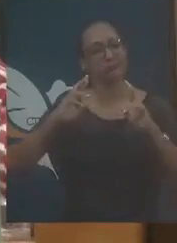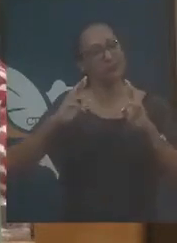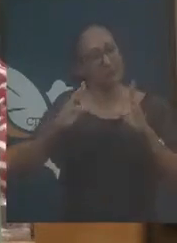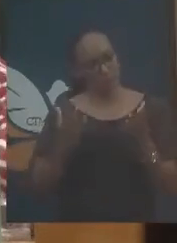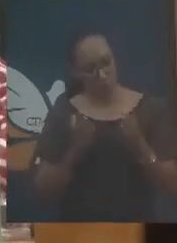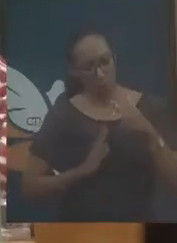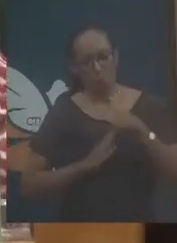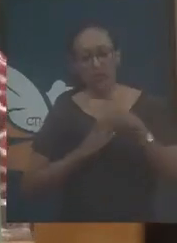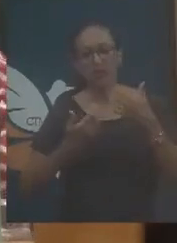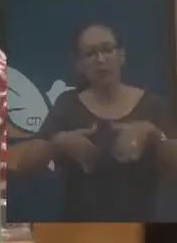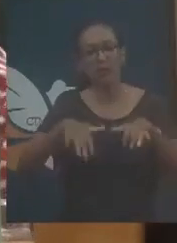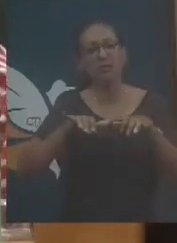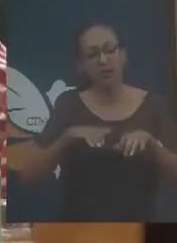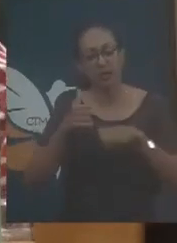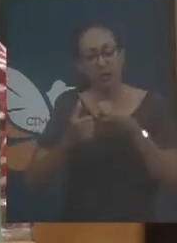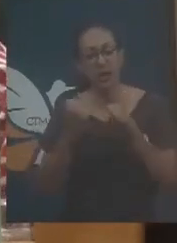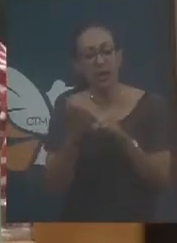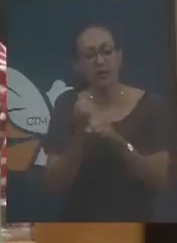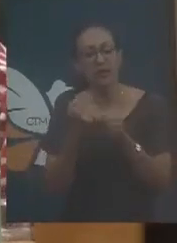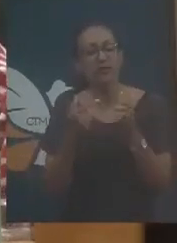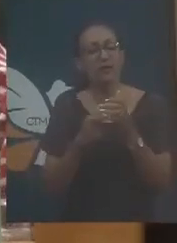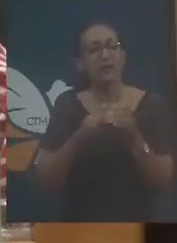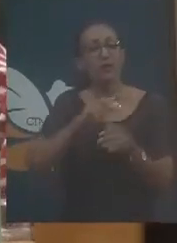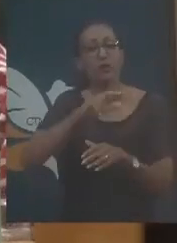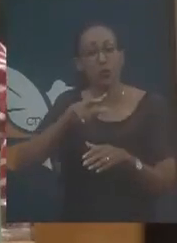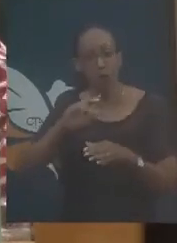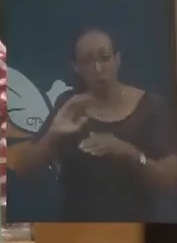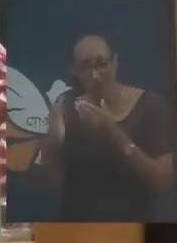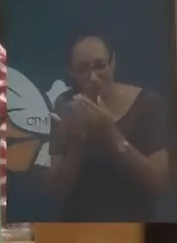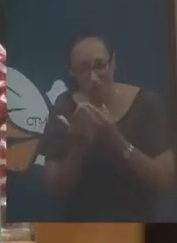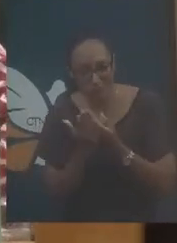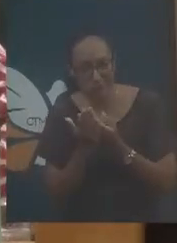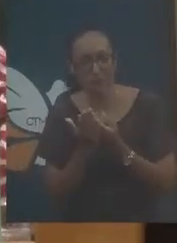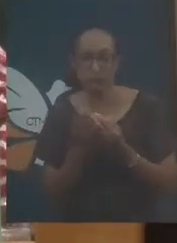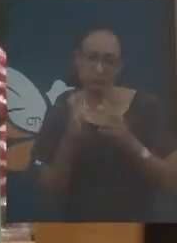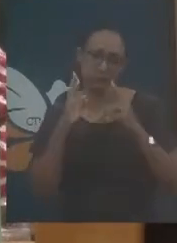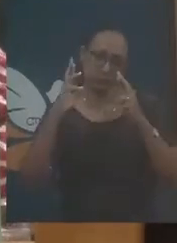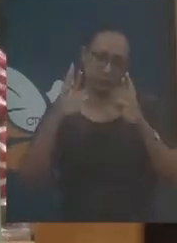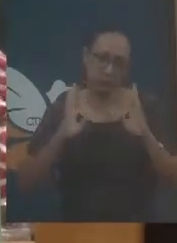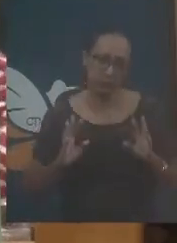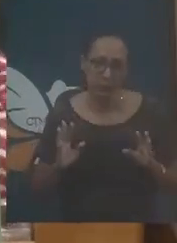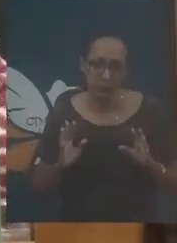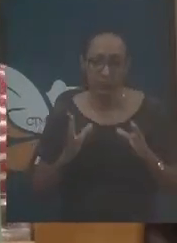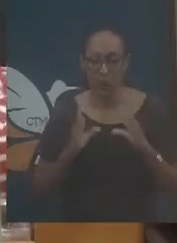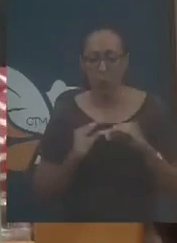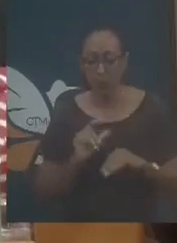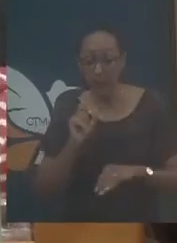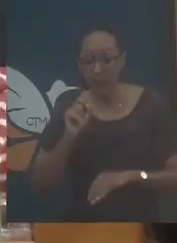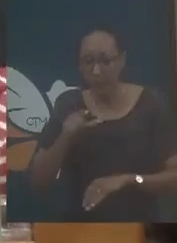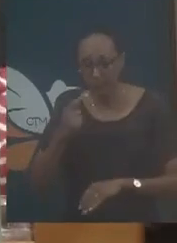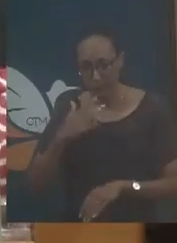compte administratif de 2023. Nous l'attendons avec impatience. C'est là qu'on verra du concret. Maintenant,